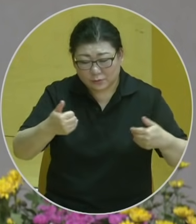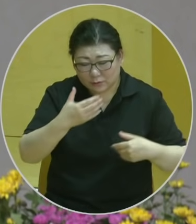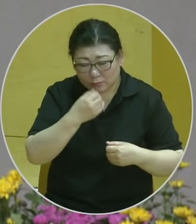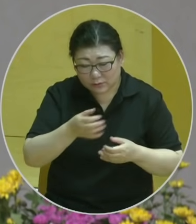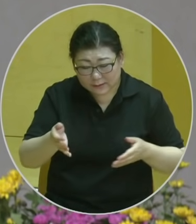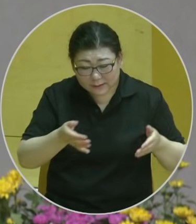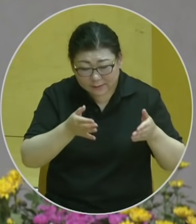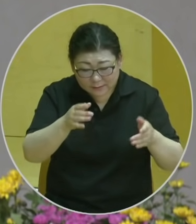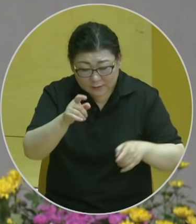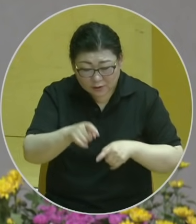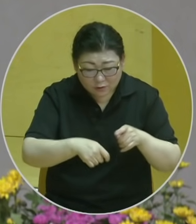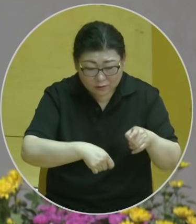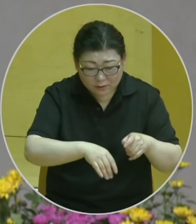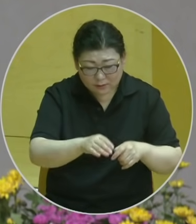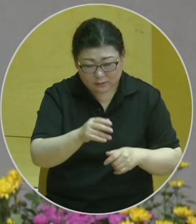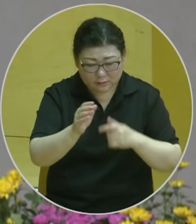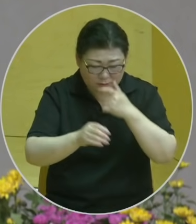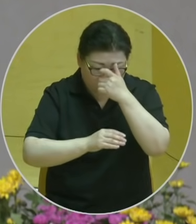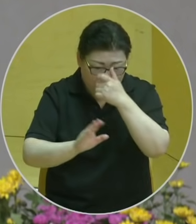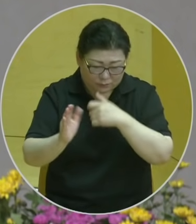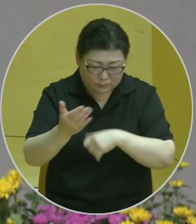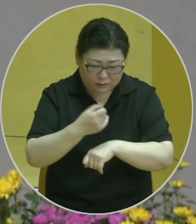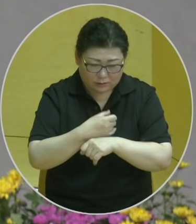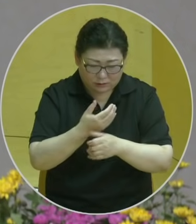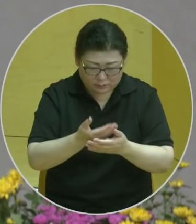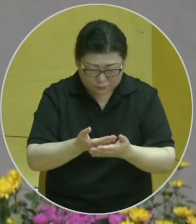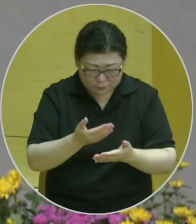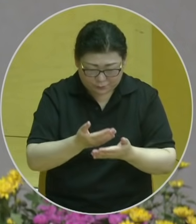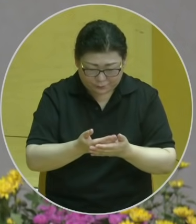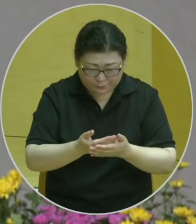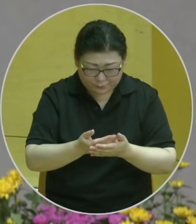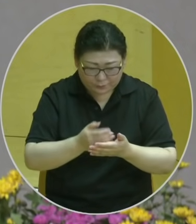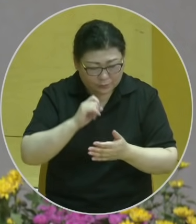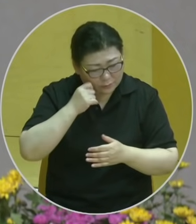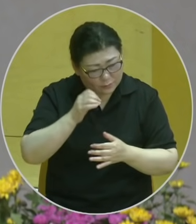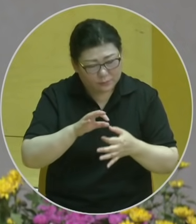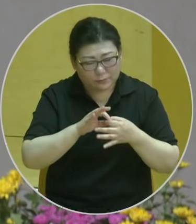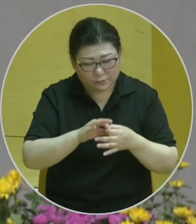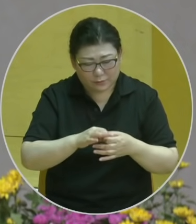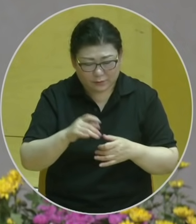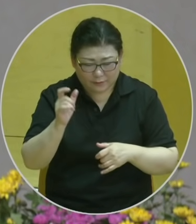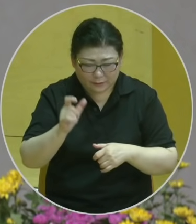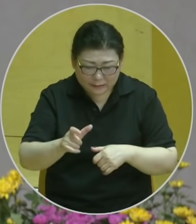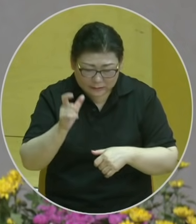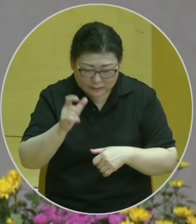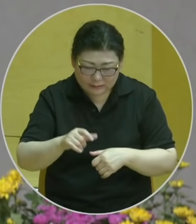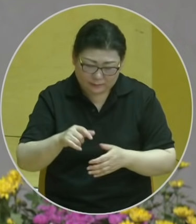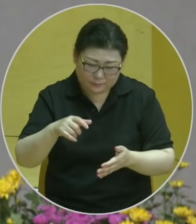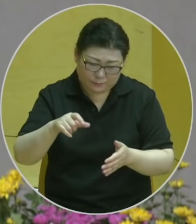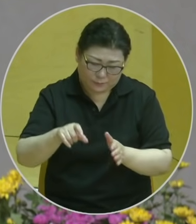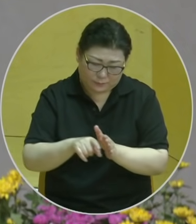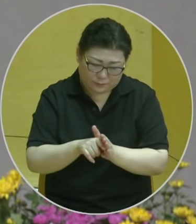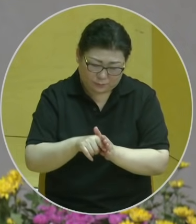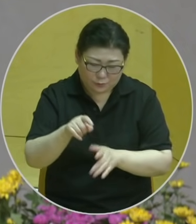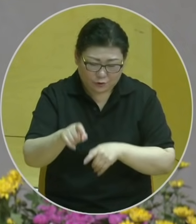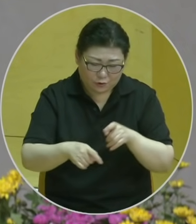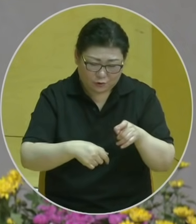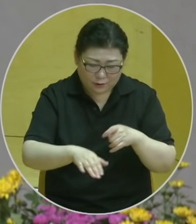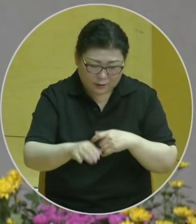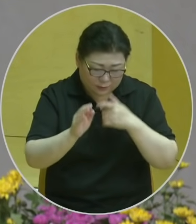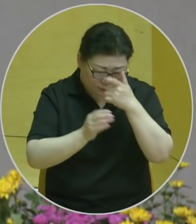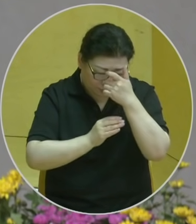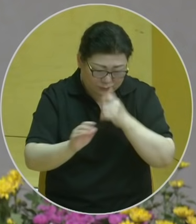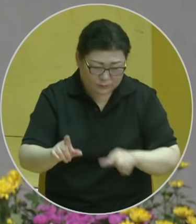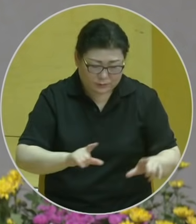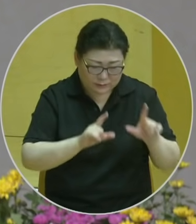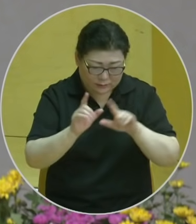길을 걸어가는 주의 성도들 되게 하시고 시련을 통해 더 단단하게 하나님 믿음으로 걸어가는 주의 성도들의 삶이 될 뿐